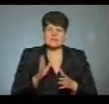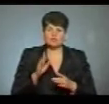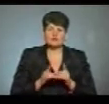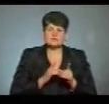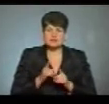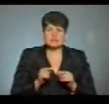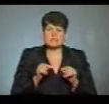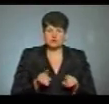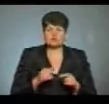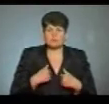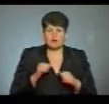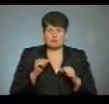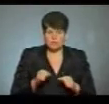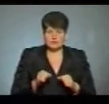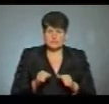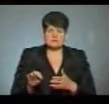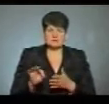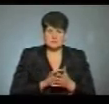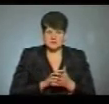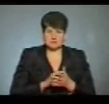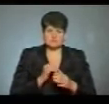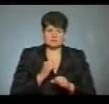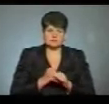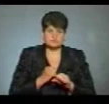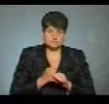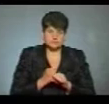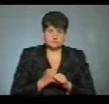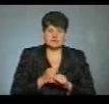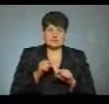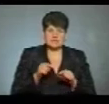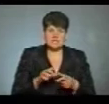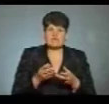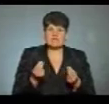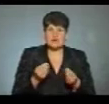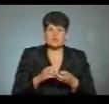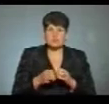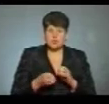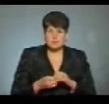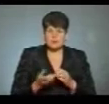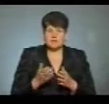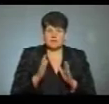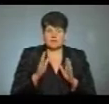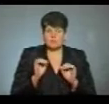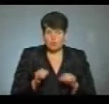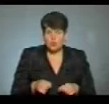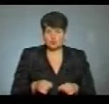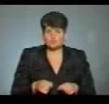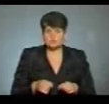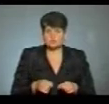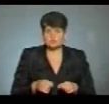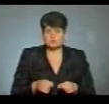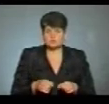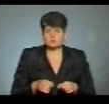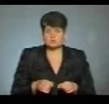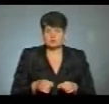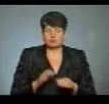щоб ми могли відповідно вчасно відреагувати на ті фінансові проблеми, які можуть стати